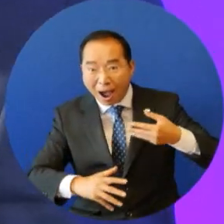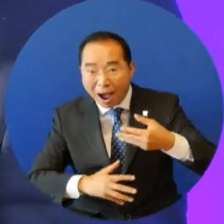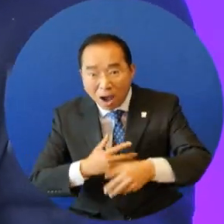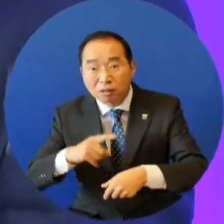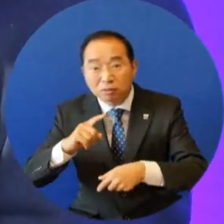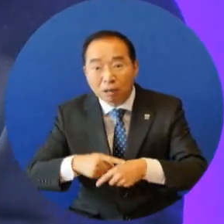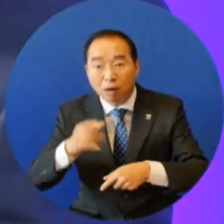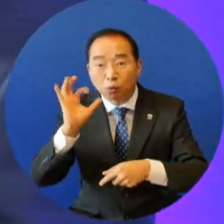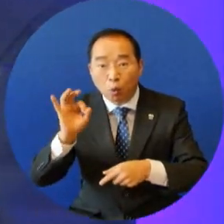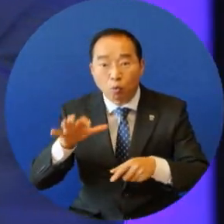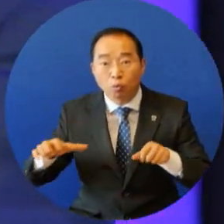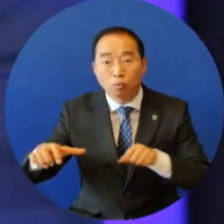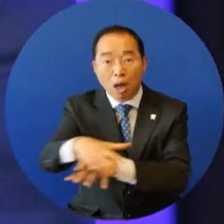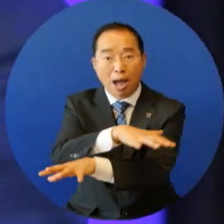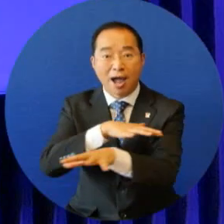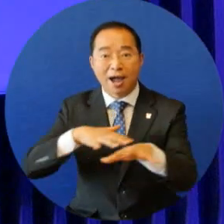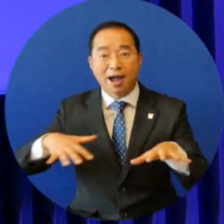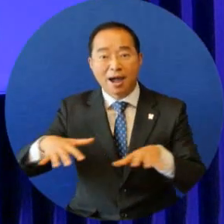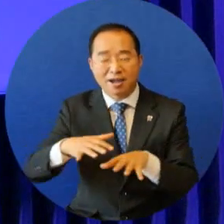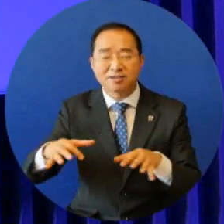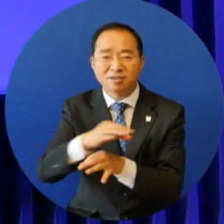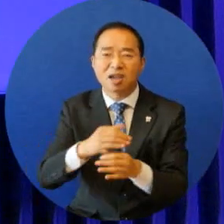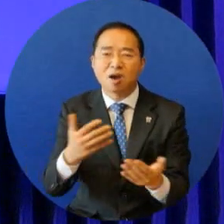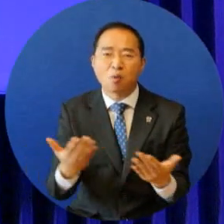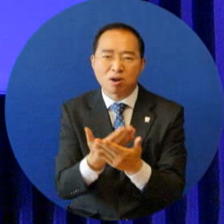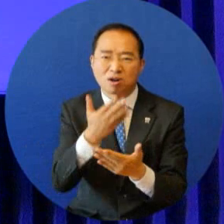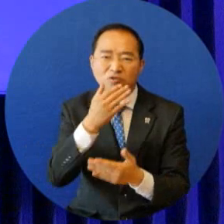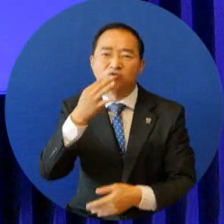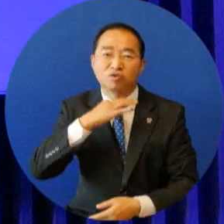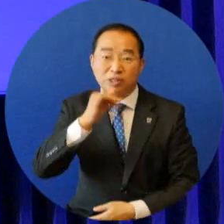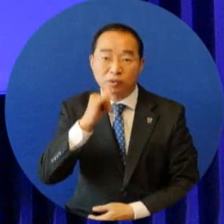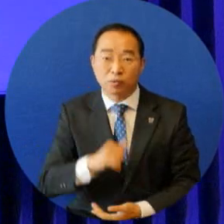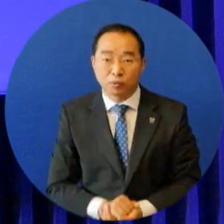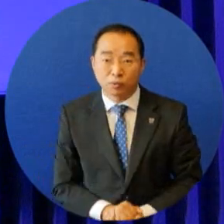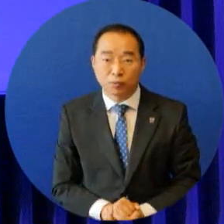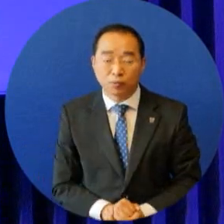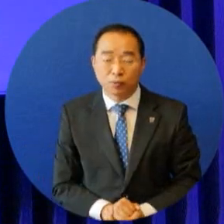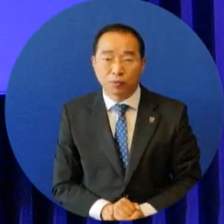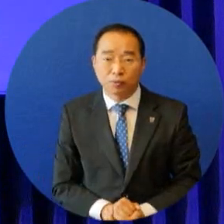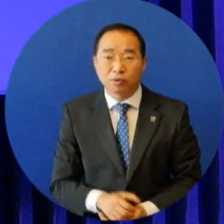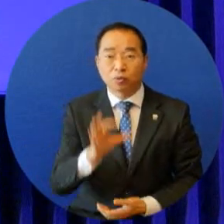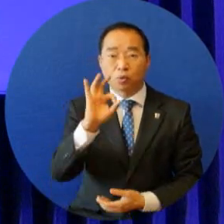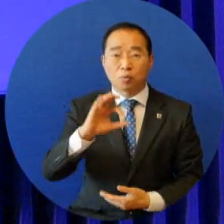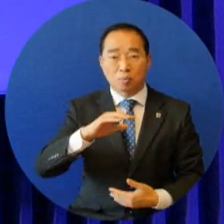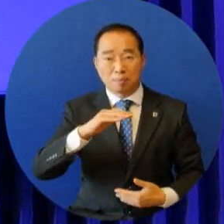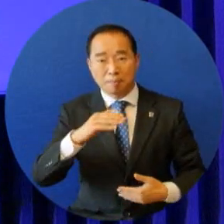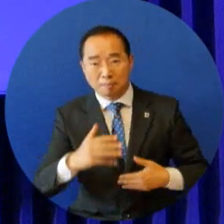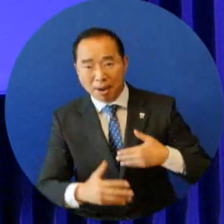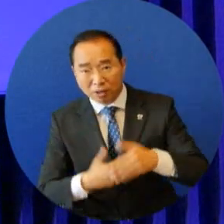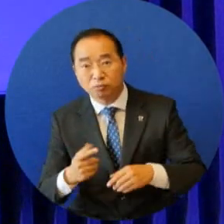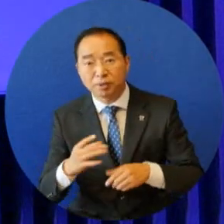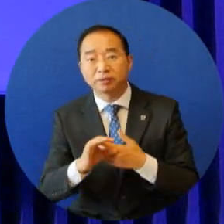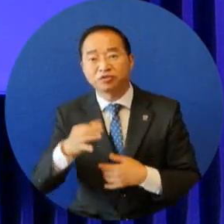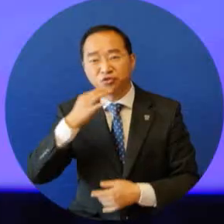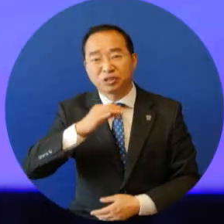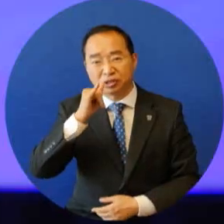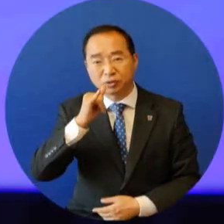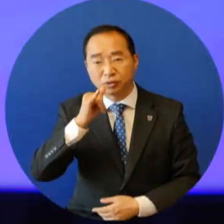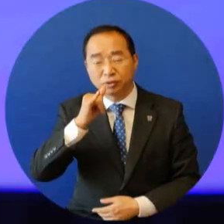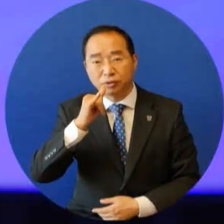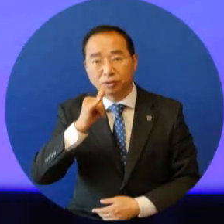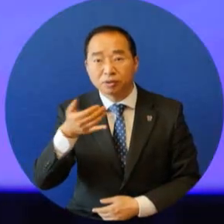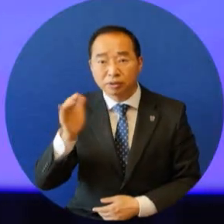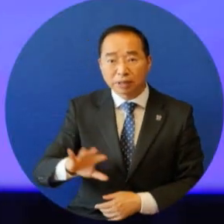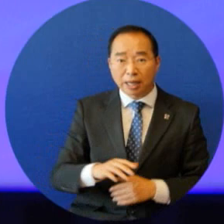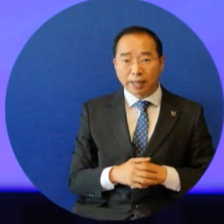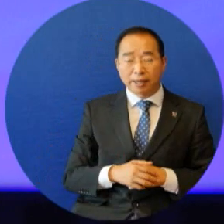그 유동성이 공급되기 때문에 경제가 활성화되는 측면이 있습니다. 이건 화폐 개혁의 장점이에요.